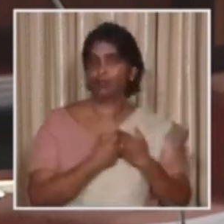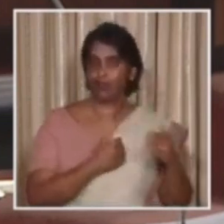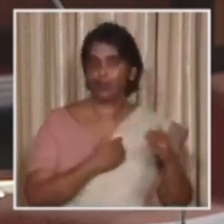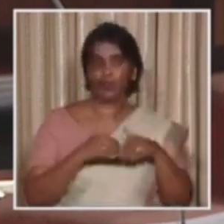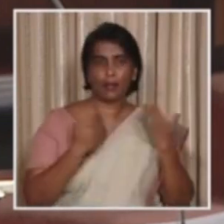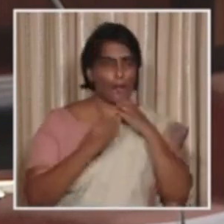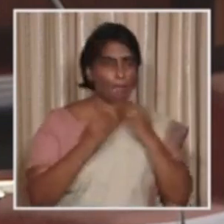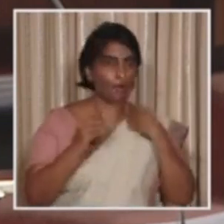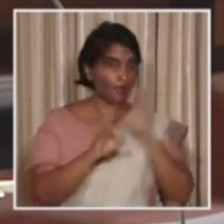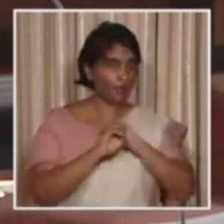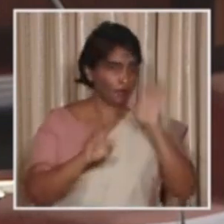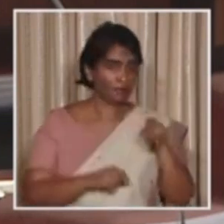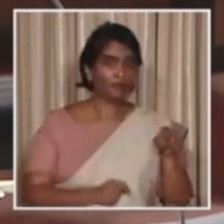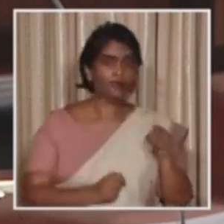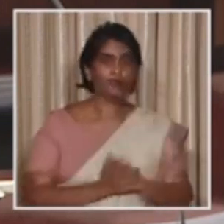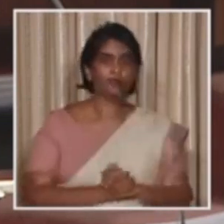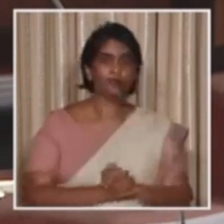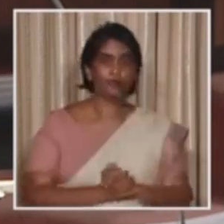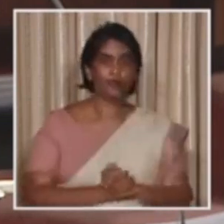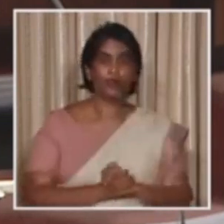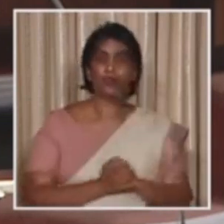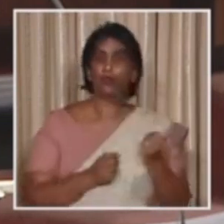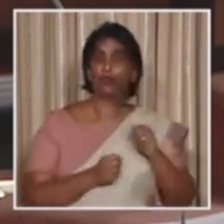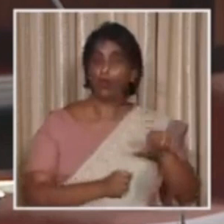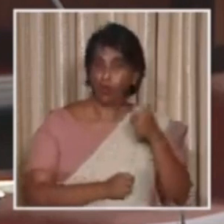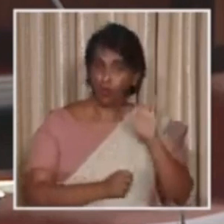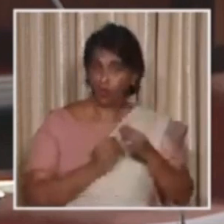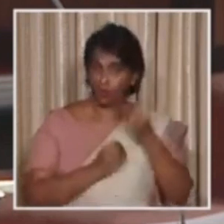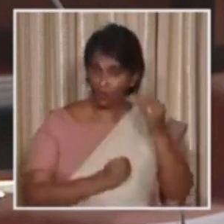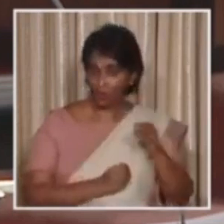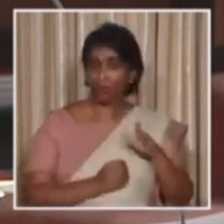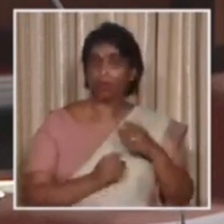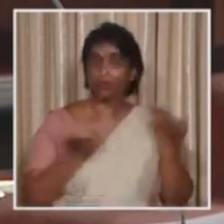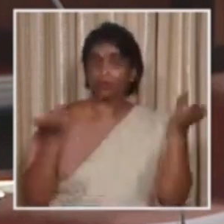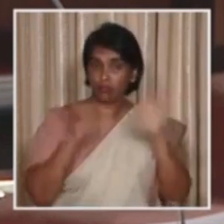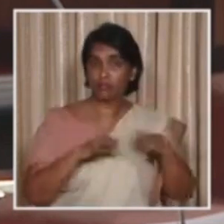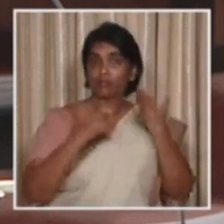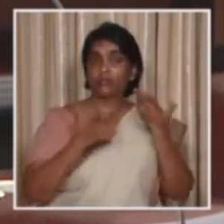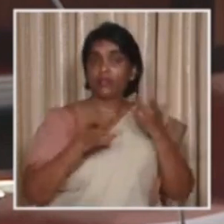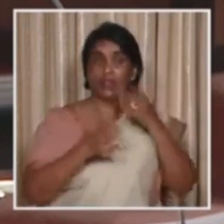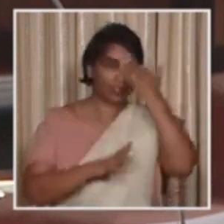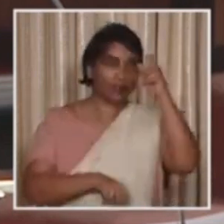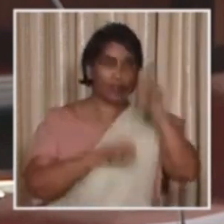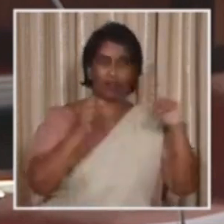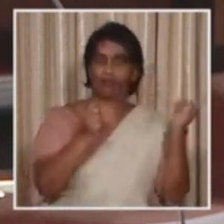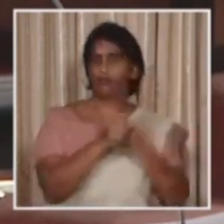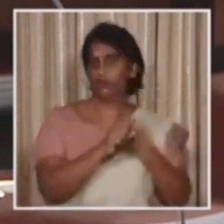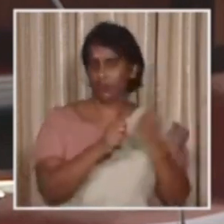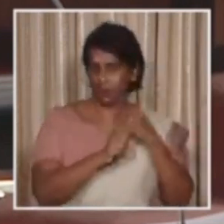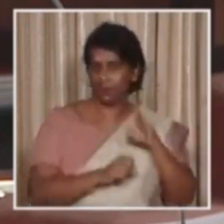அந்த புனர்வாழ்வு அளிக்கப்படுகின்ற முகாம்களிலே தமிழர்கள் படுகொலை செய்யப்பட்டிருக்கிறார்கள்.